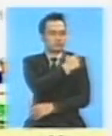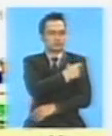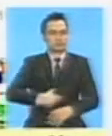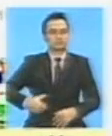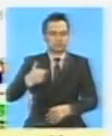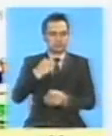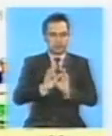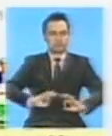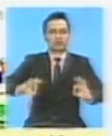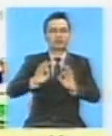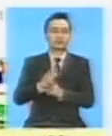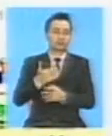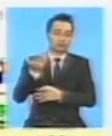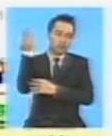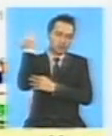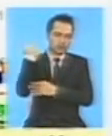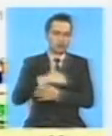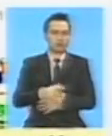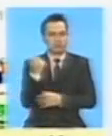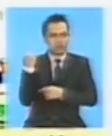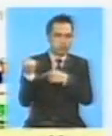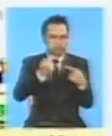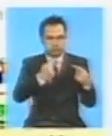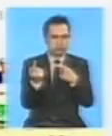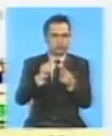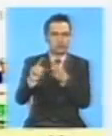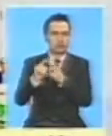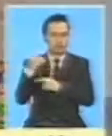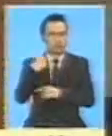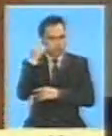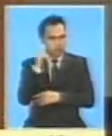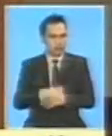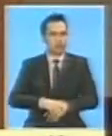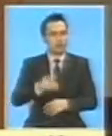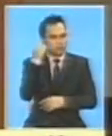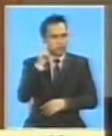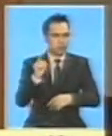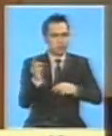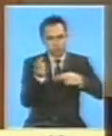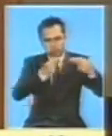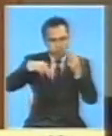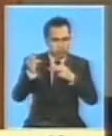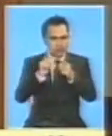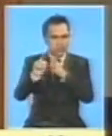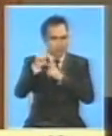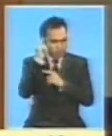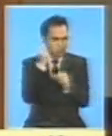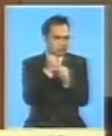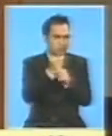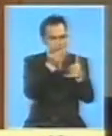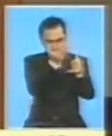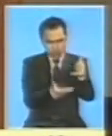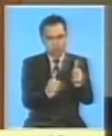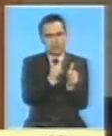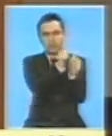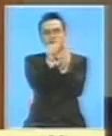ครับสมัยโบราณก็มีการต่อสู้กับอดีตศัตรูมามากมายนะครับทุกพระองค์ก็ทำส่วนสิ่งที่ดีงามนะครับ